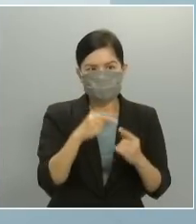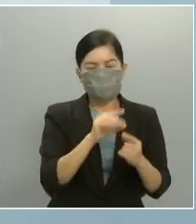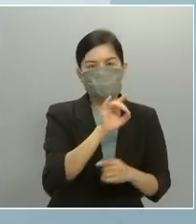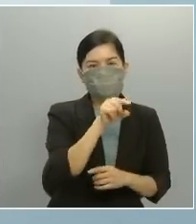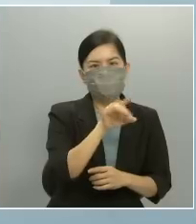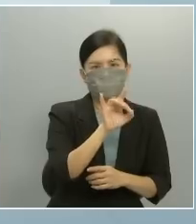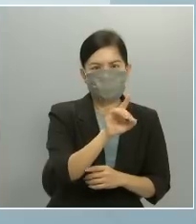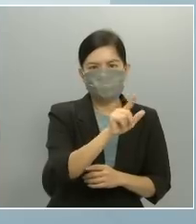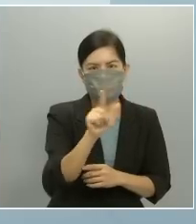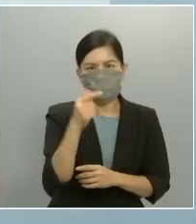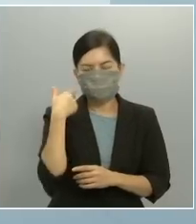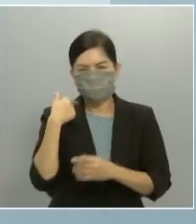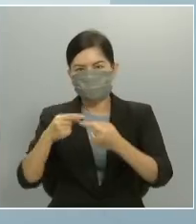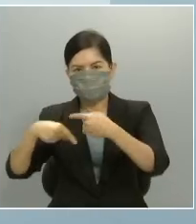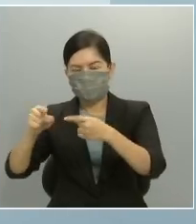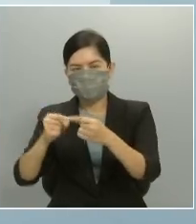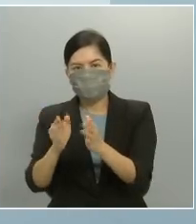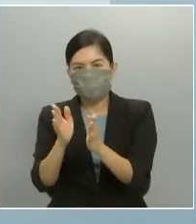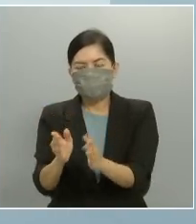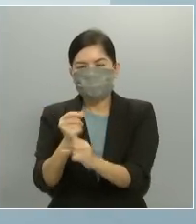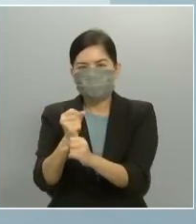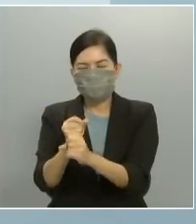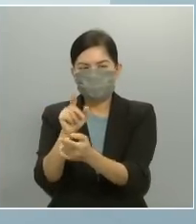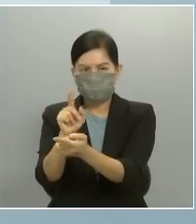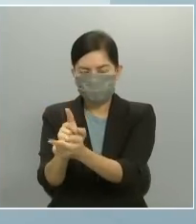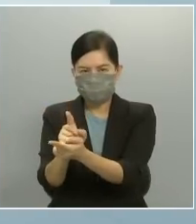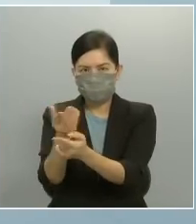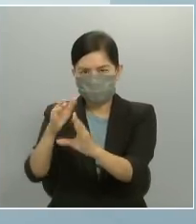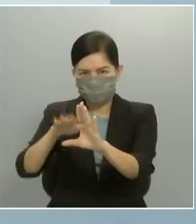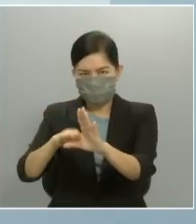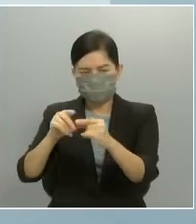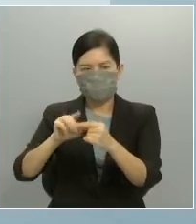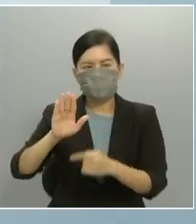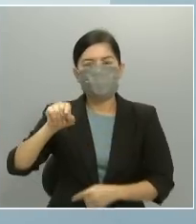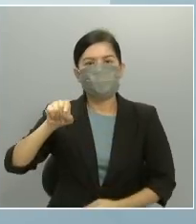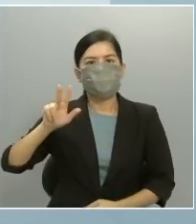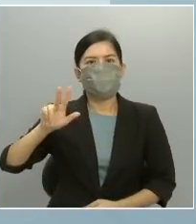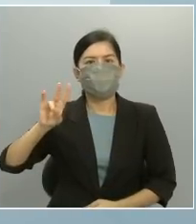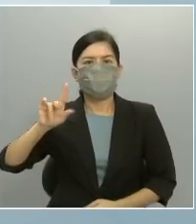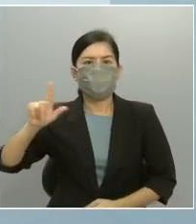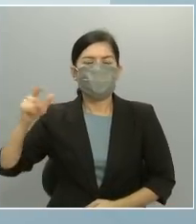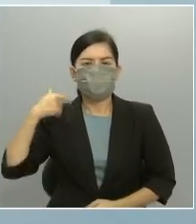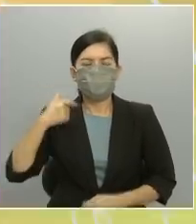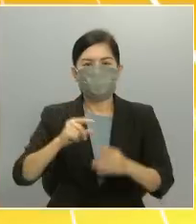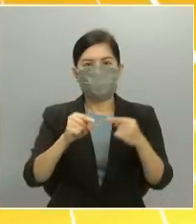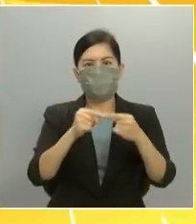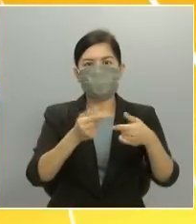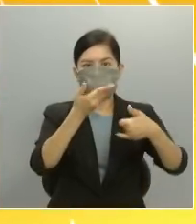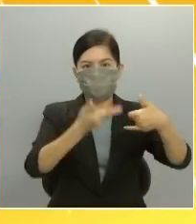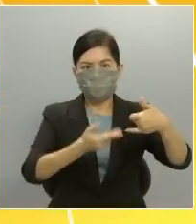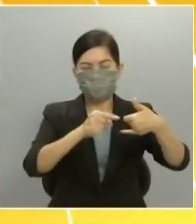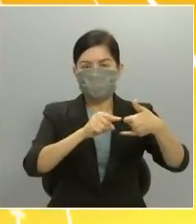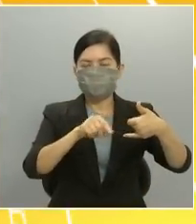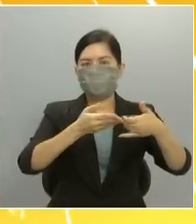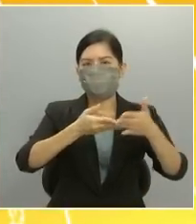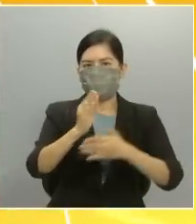จ้าหน้าที่เนี่ย 5.37 ล้านคนแต่ทั้งนี้ทั้งนั้นยังไม่ได้แปลว่าทั้งหมดเนี่ยจะผ่านเกณฑ์คุณสมบัตินะ ใช่ค่ะ จะต้องรอประ